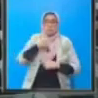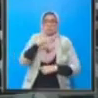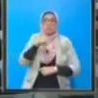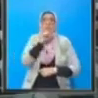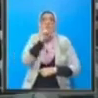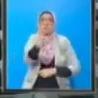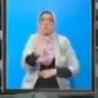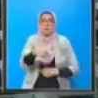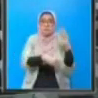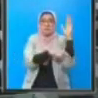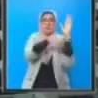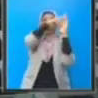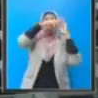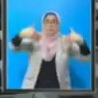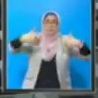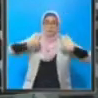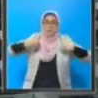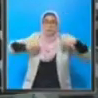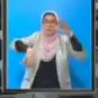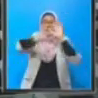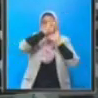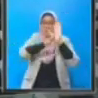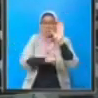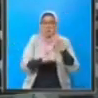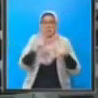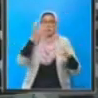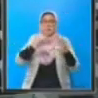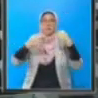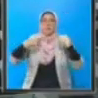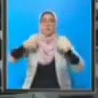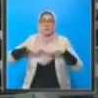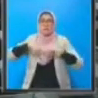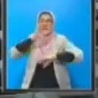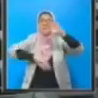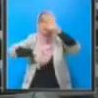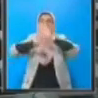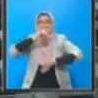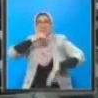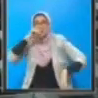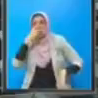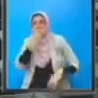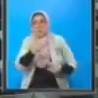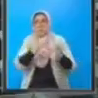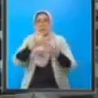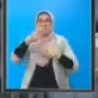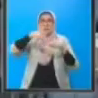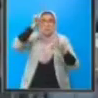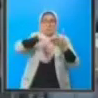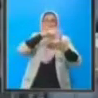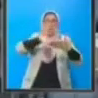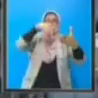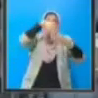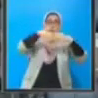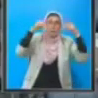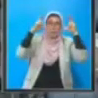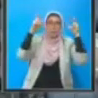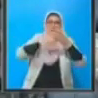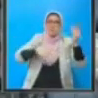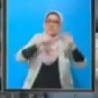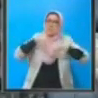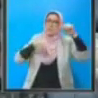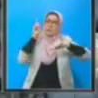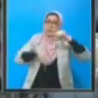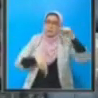berintegritas kalau yang ada ada tangan gaib ke atau berapa nih nanti hantu pengundi hantu taple baik